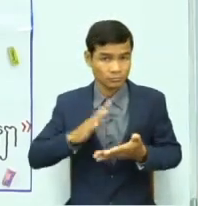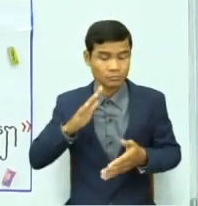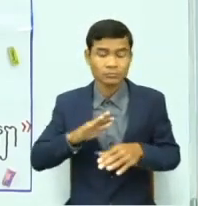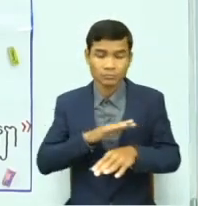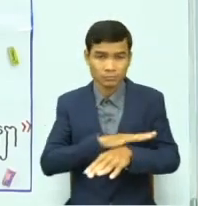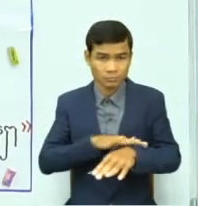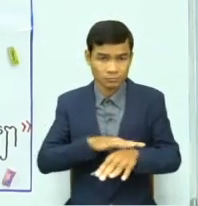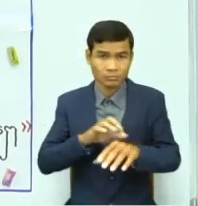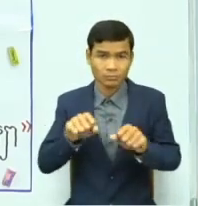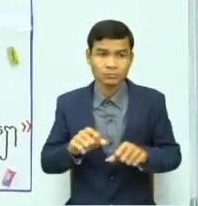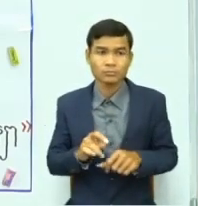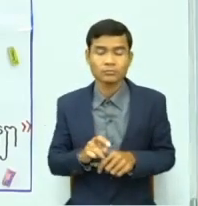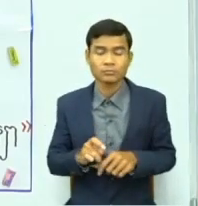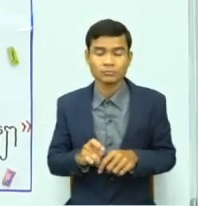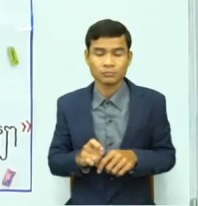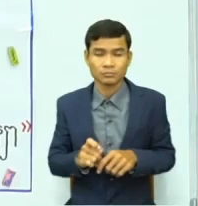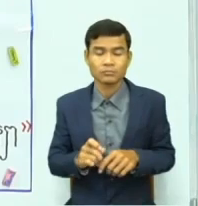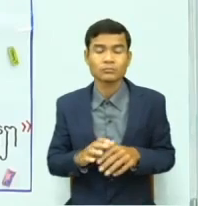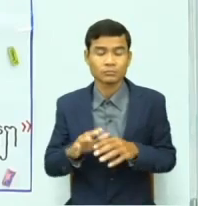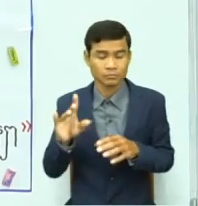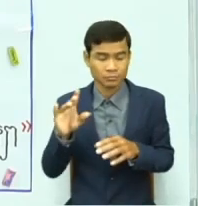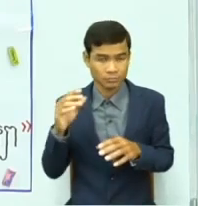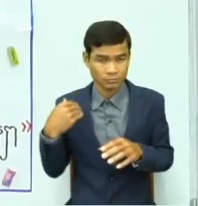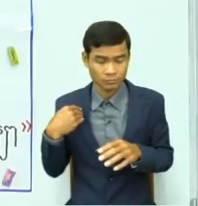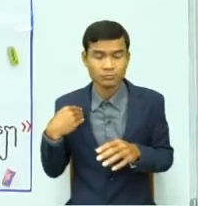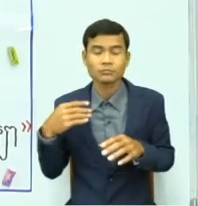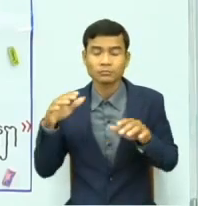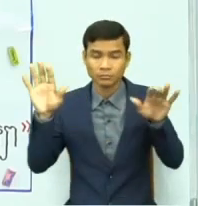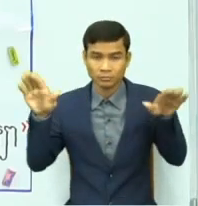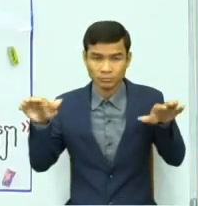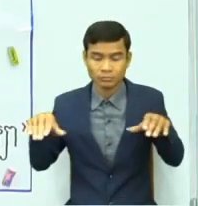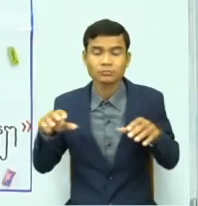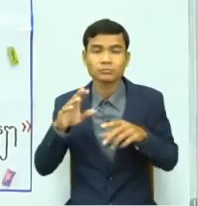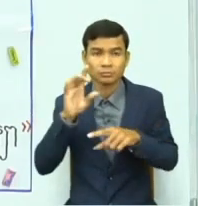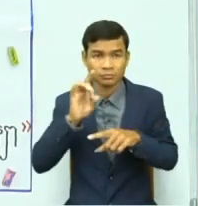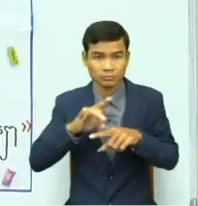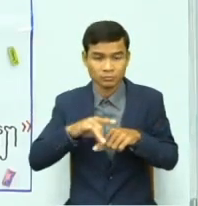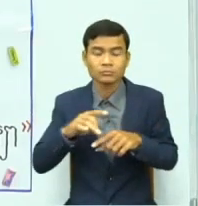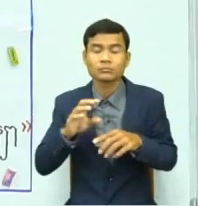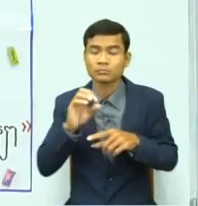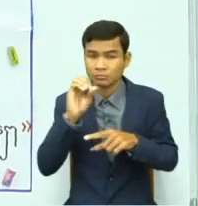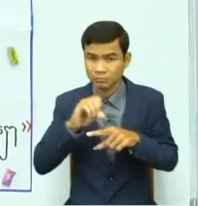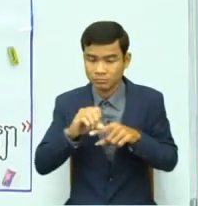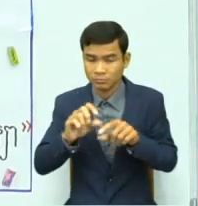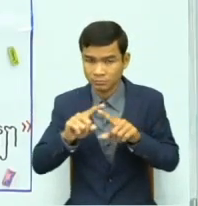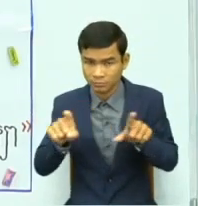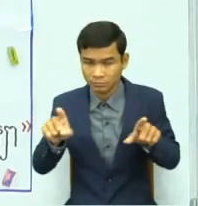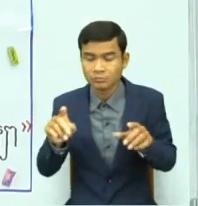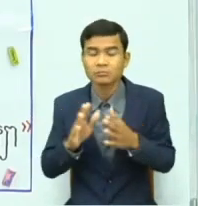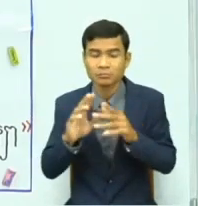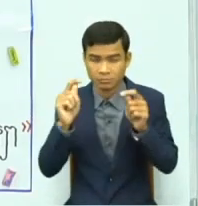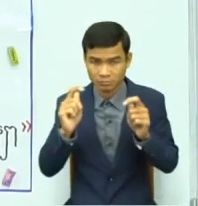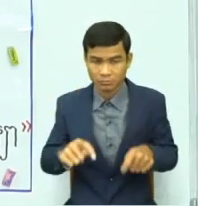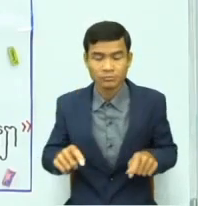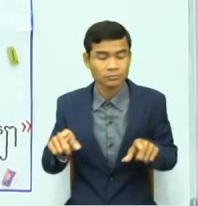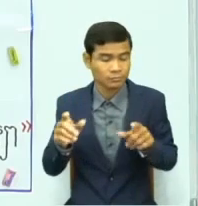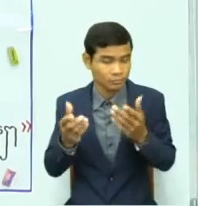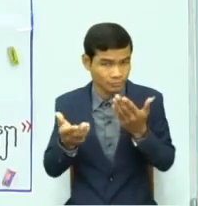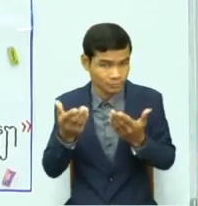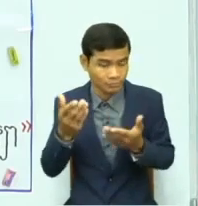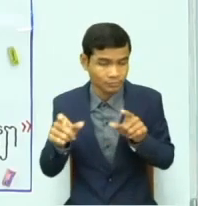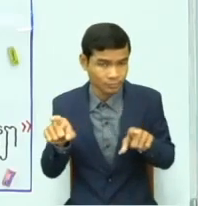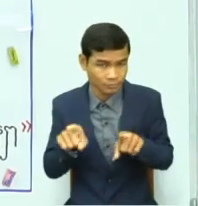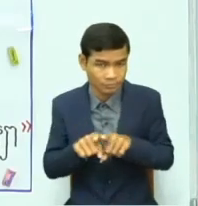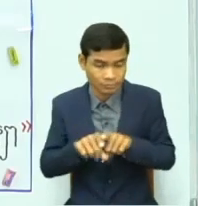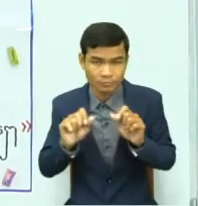bò rồi bò viết bò rồi bò sạch priệp nâng hay lờ lộp nâng cứ mình đôi khỉa tê còn ta rút riêng rồi bò viết cứ đôi